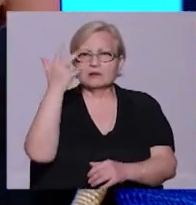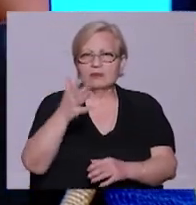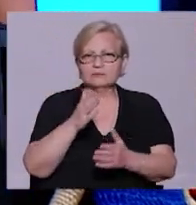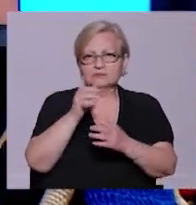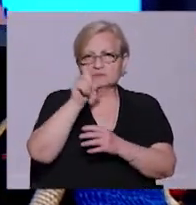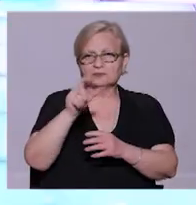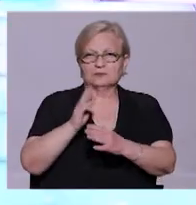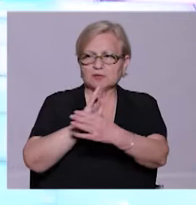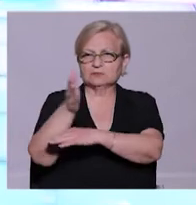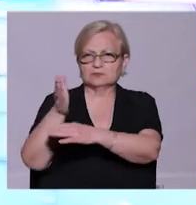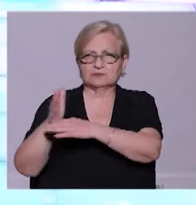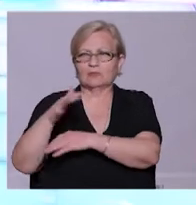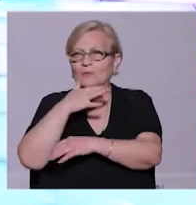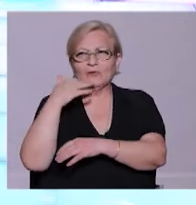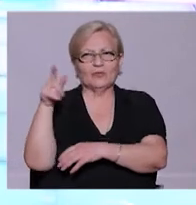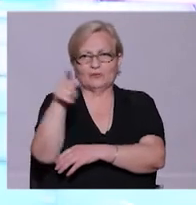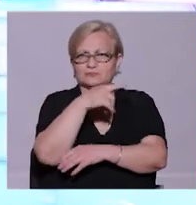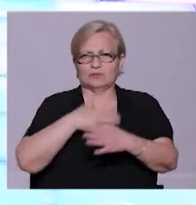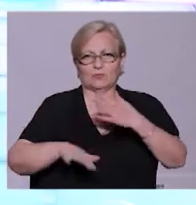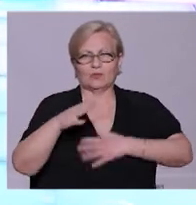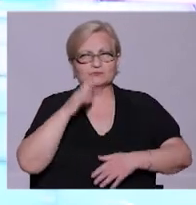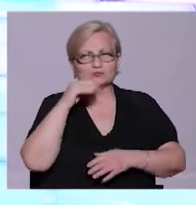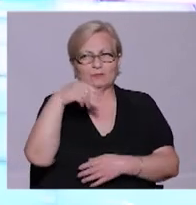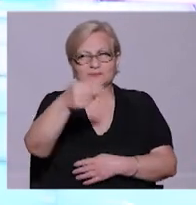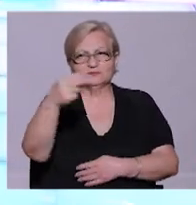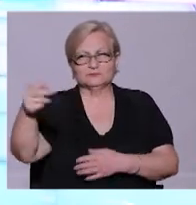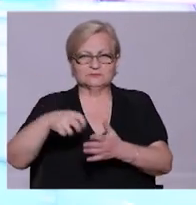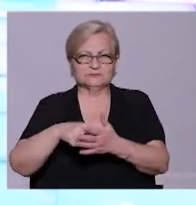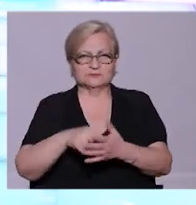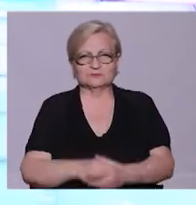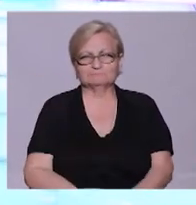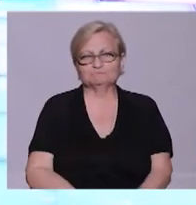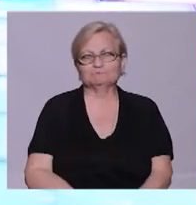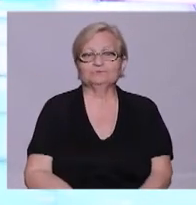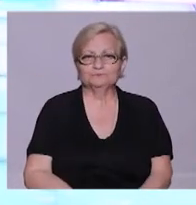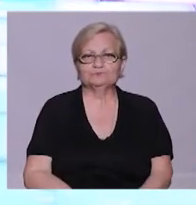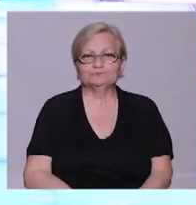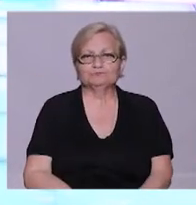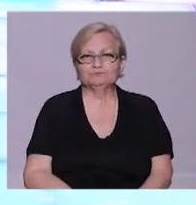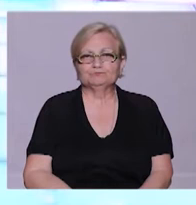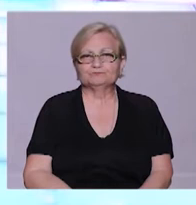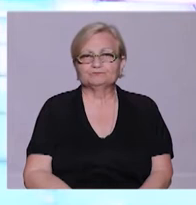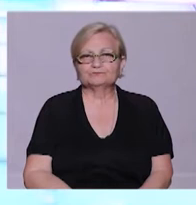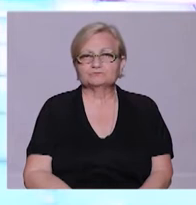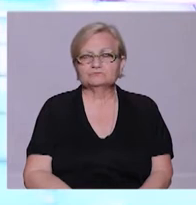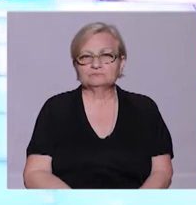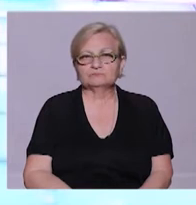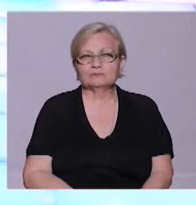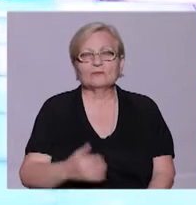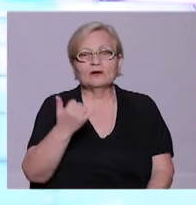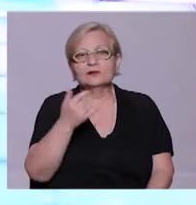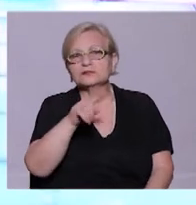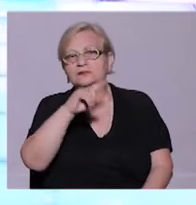გაახარებს ამ წერილებით, ალბათ როცა მიუტანს. კარგი. ნახოთ, ჭკვიანმა დაფამ ახლა